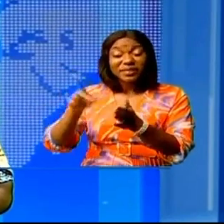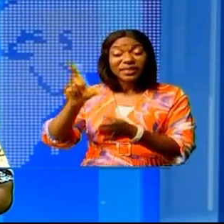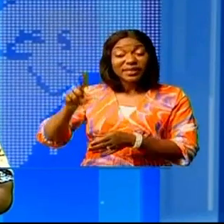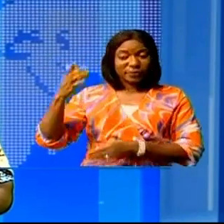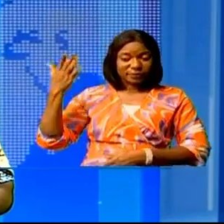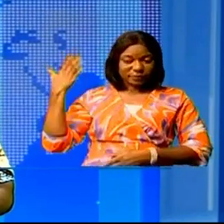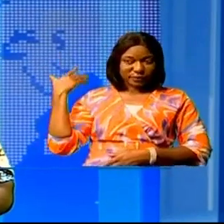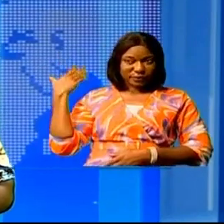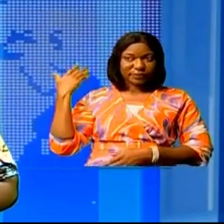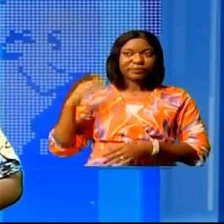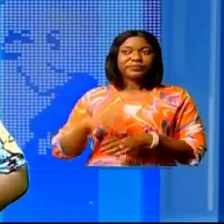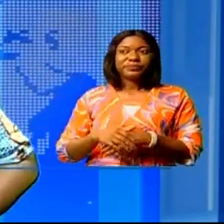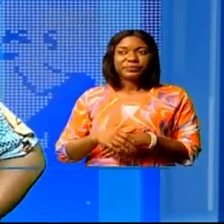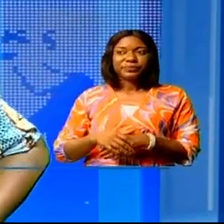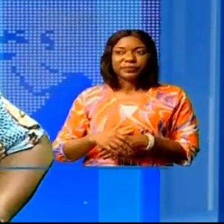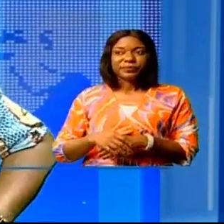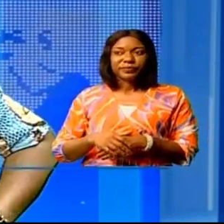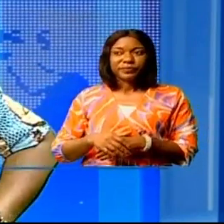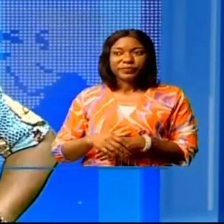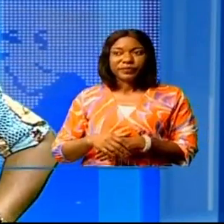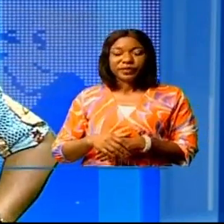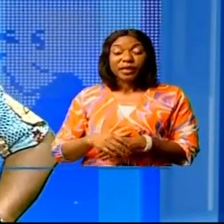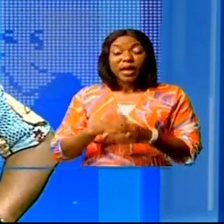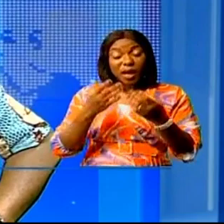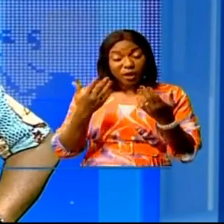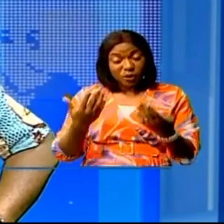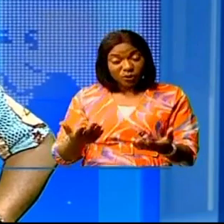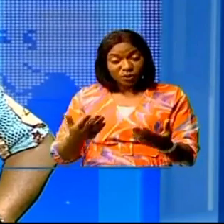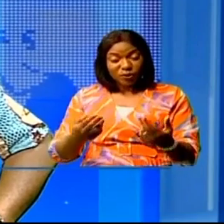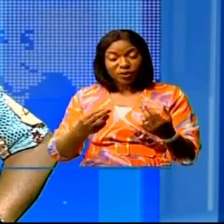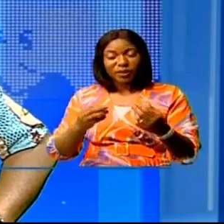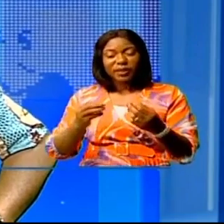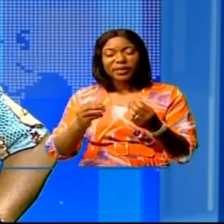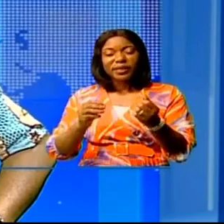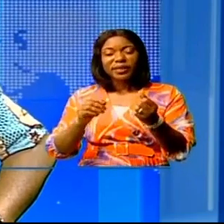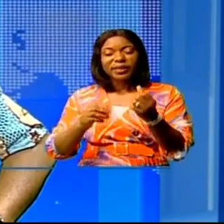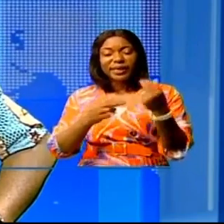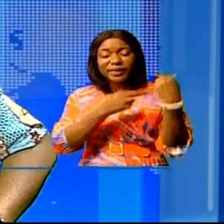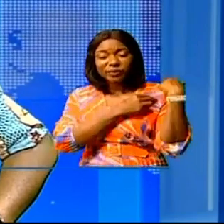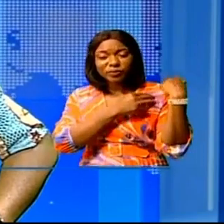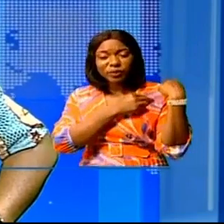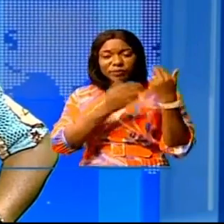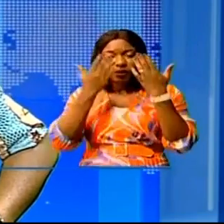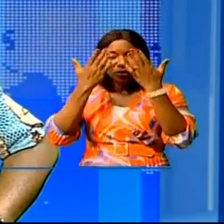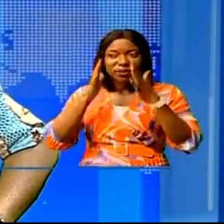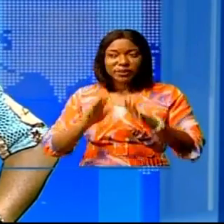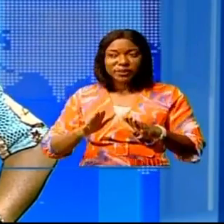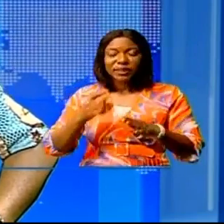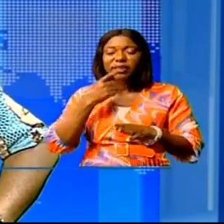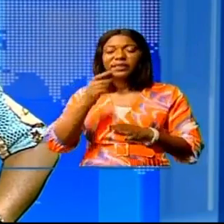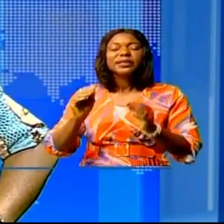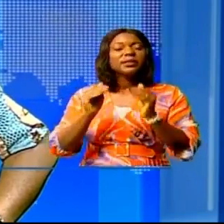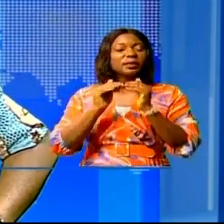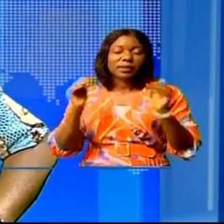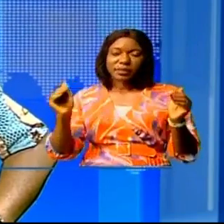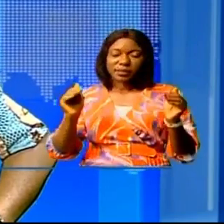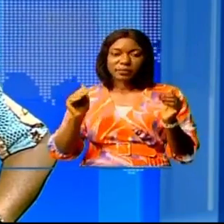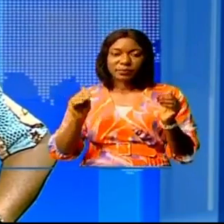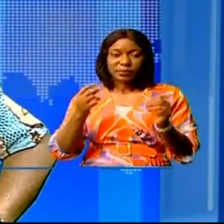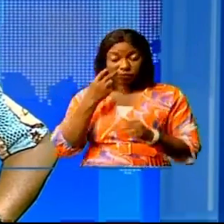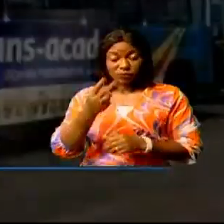dernier. Et la coordination des étudiants appelle ce dernier au calme, nous dit Rodé